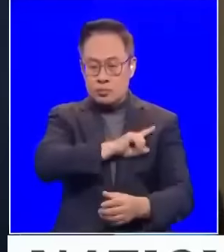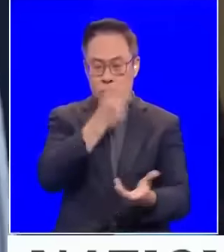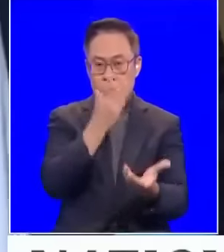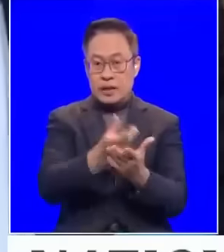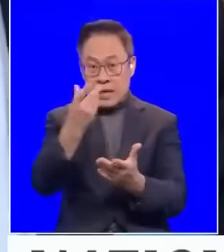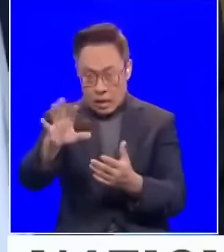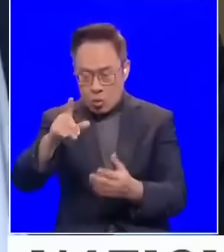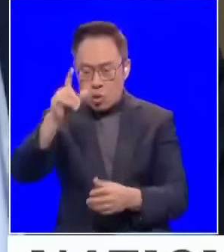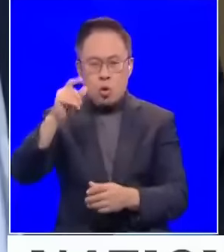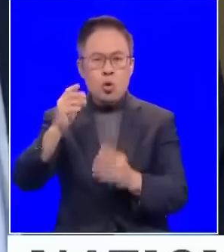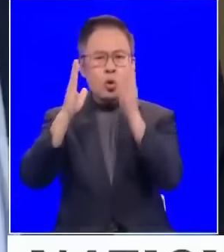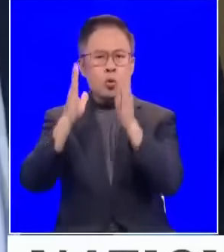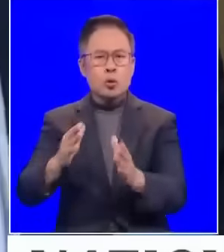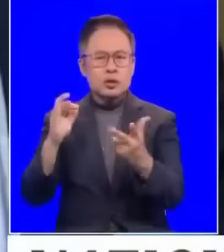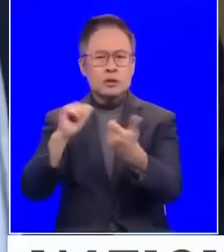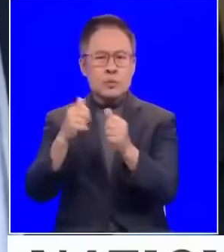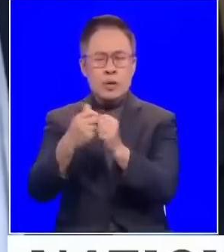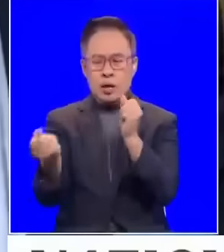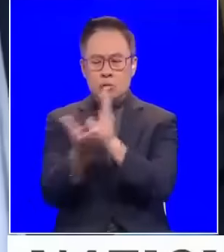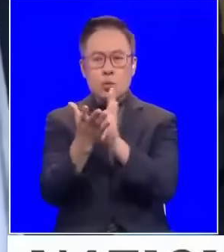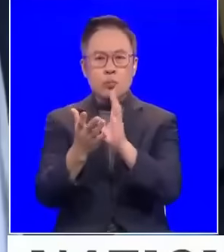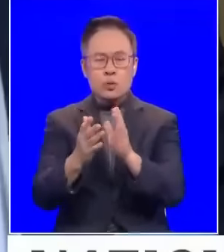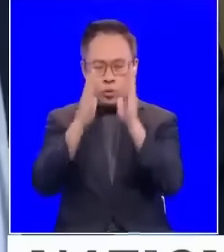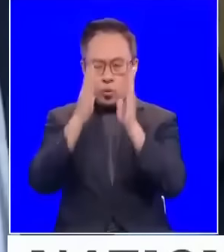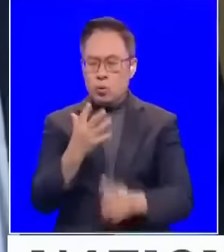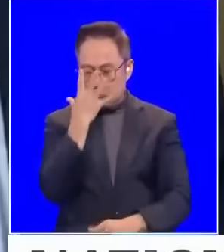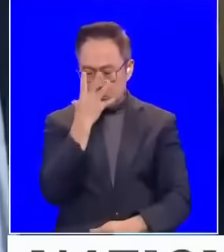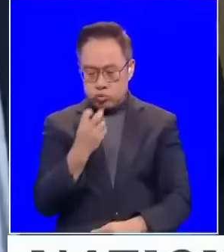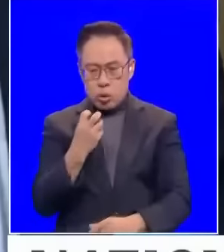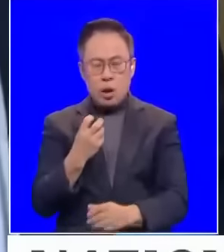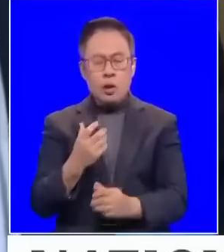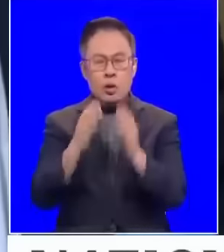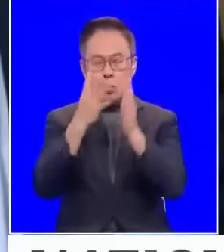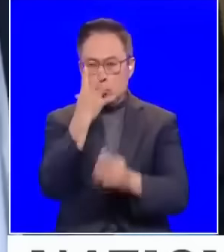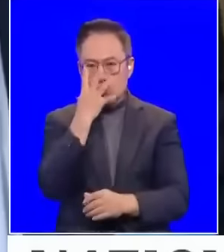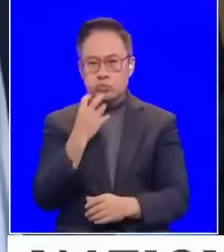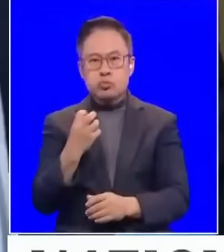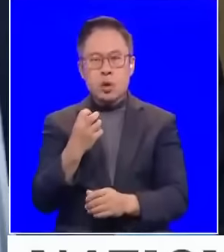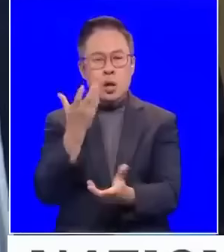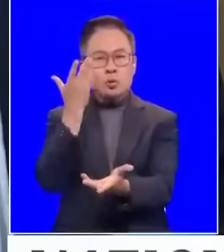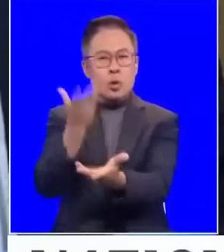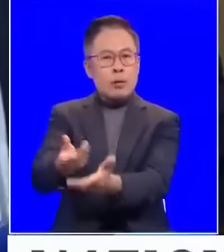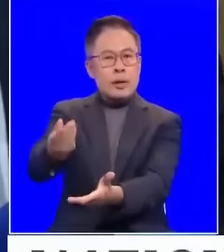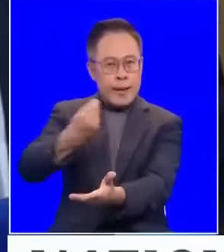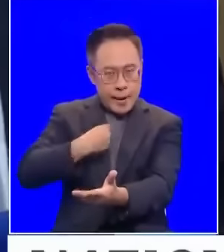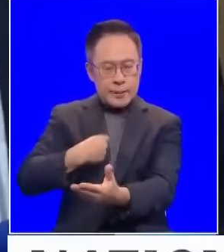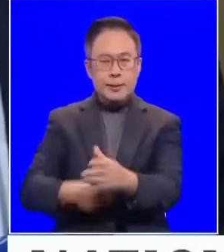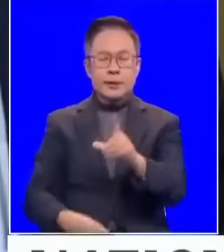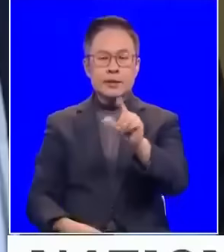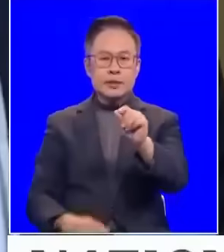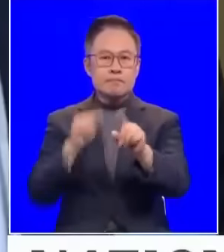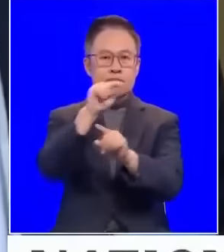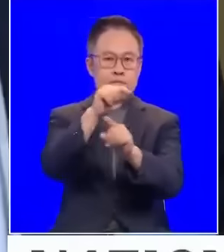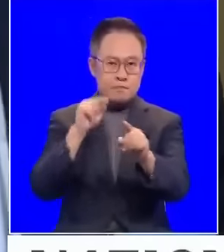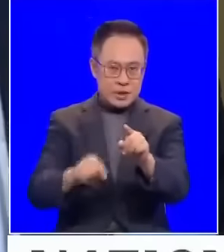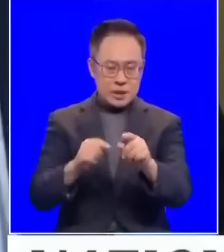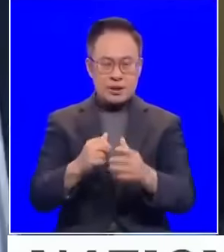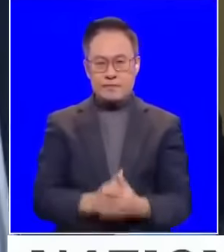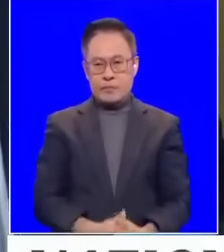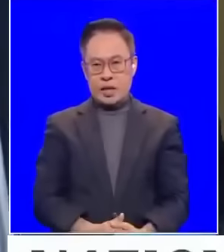พอลได้ให้สัมภาษณ์ที่เรือนจำตอนที่ระหว่างไปเยี่ยมบรรดาผู้ต้องหาเนี่ยนะคะก็บอกว่าบอสพอลเนี่ยถูก